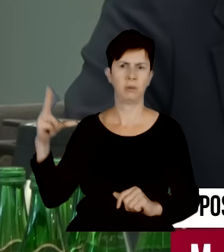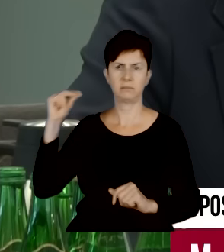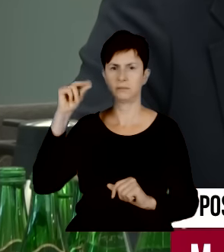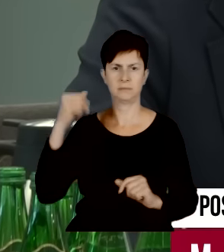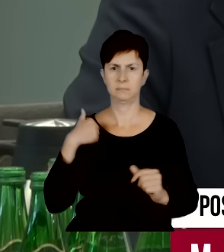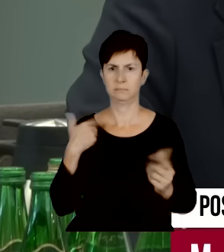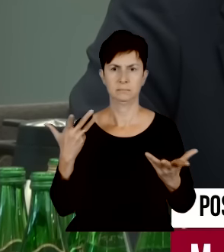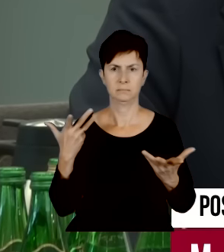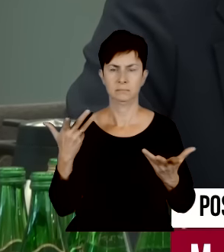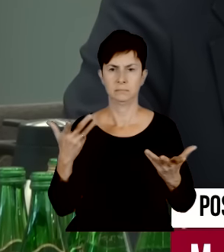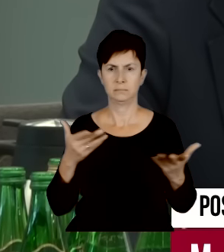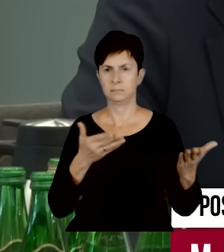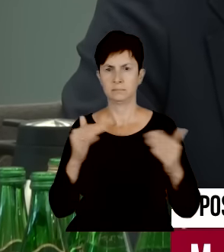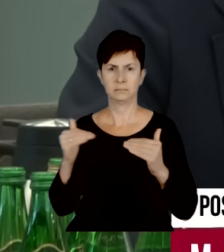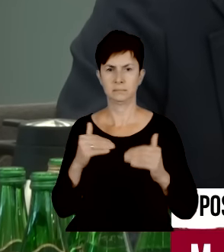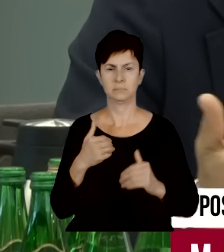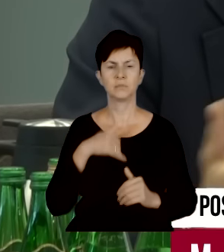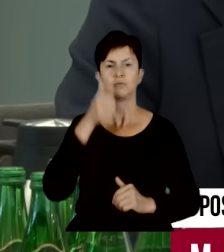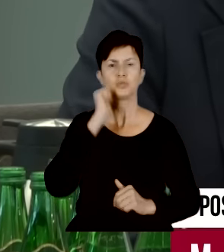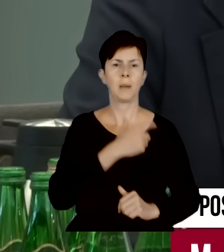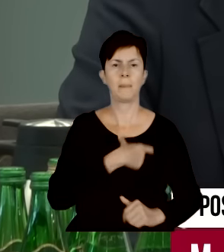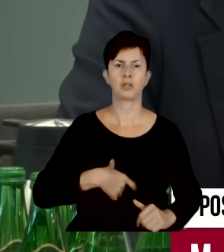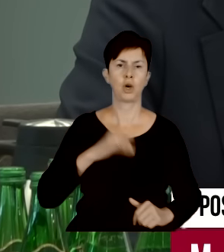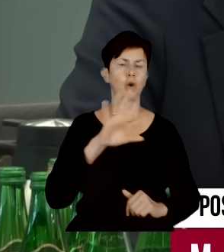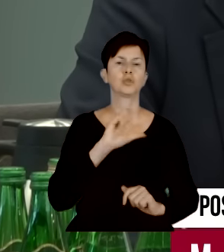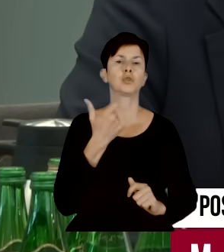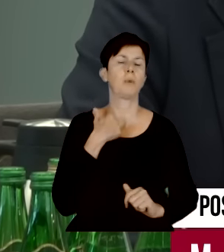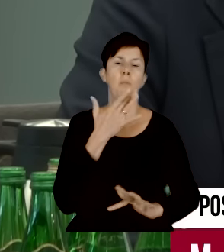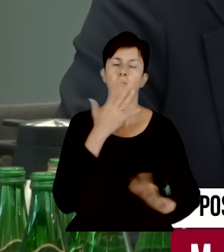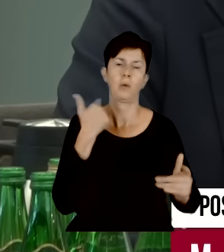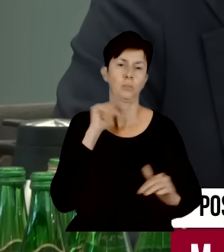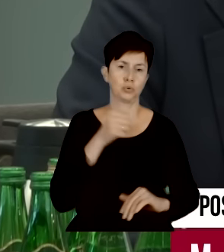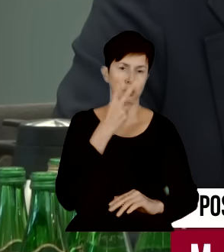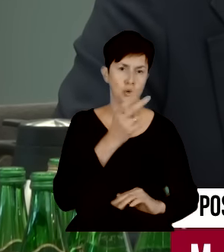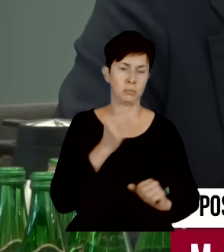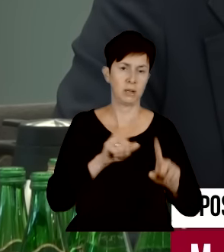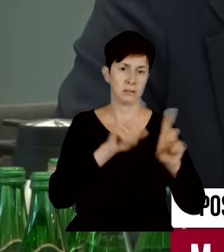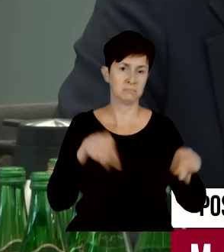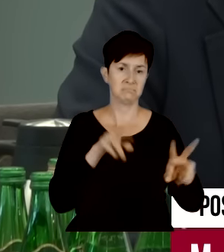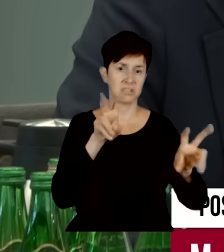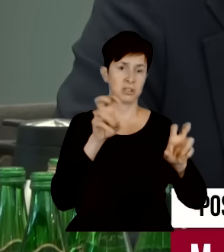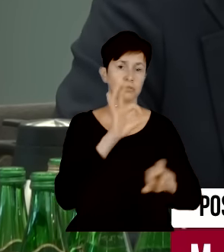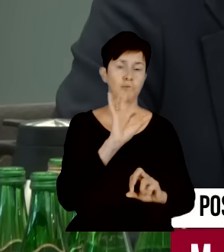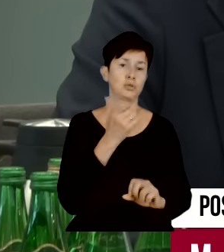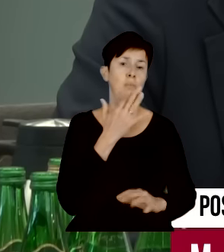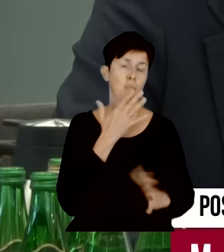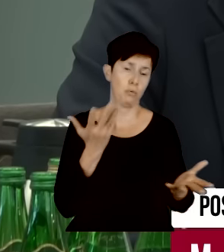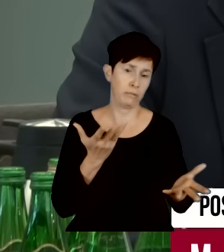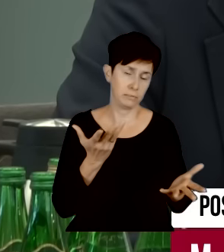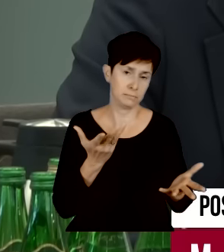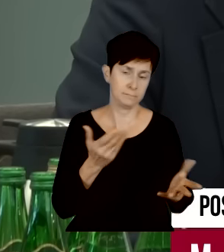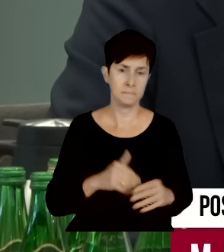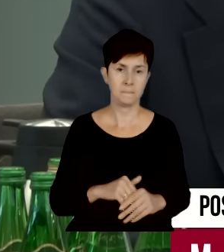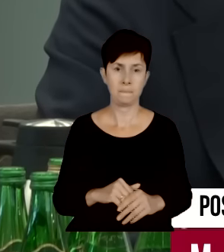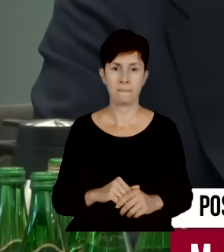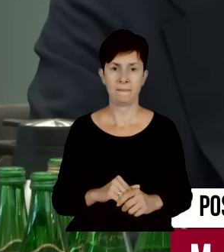wę wczoraj powiedział musiałbym zobaczyć jakieś poświadczone cytaty odnosił bo